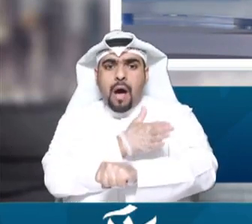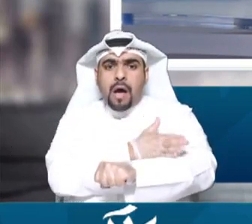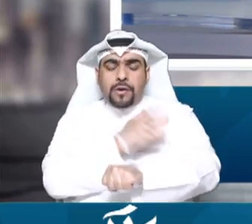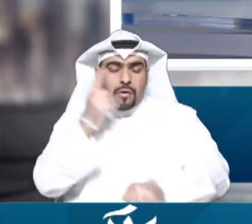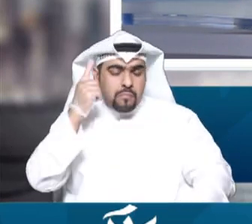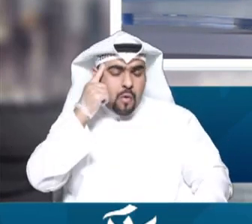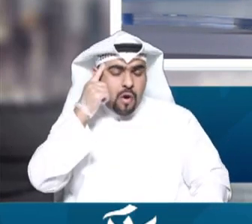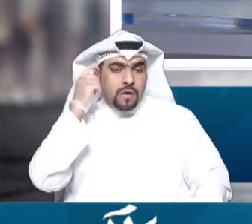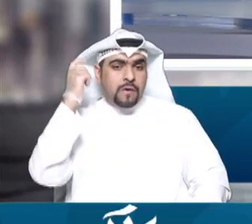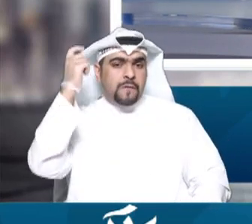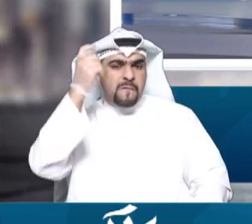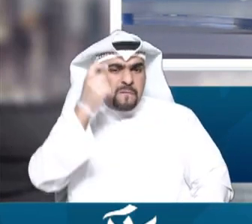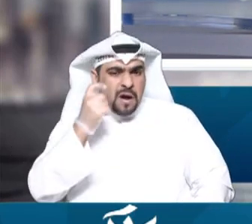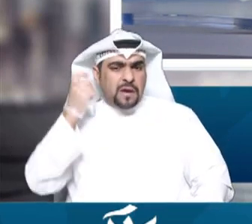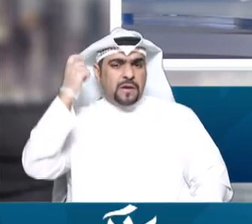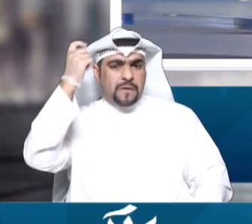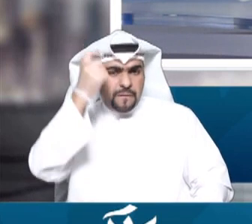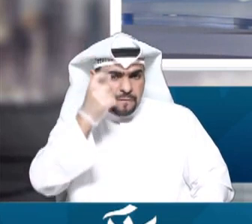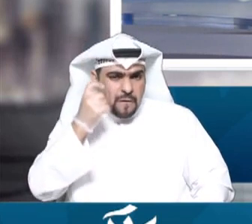شيء في الجسم.